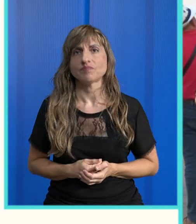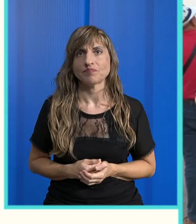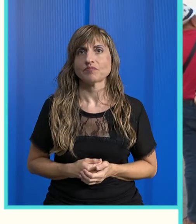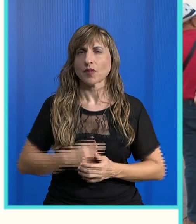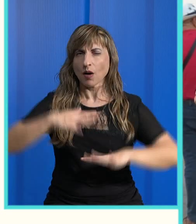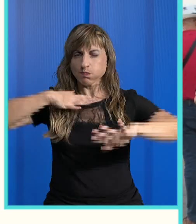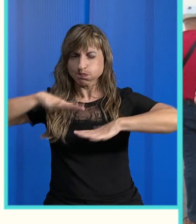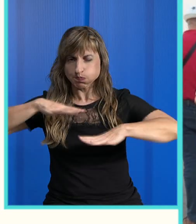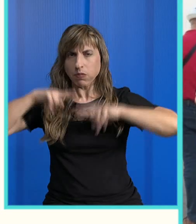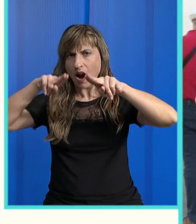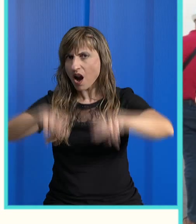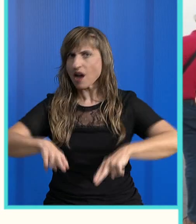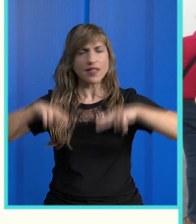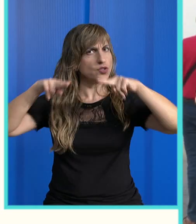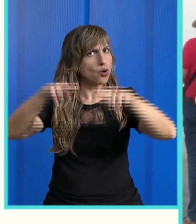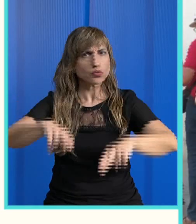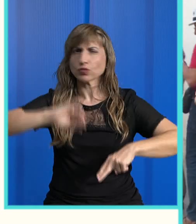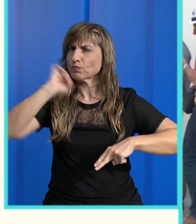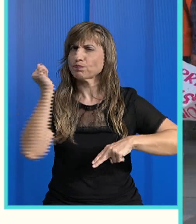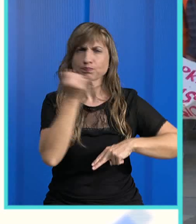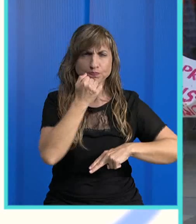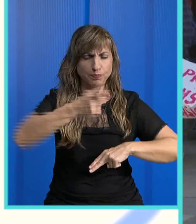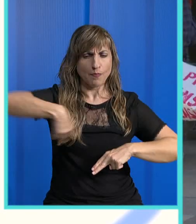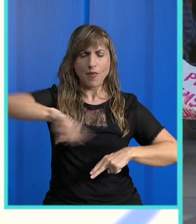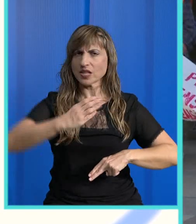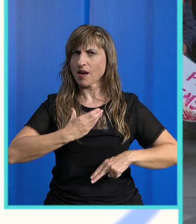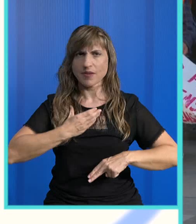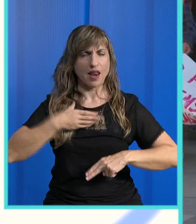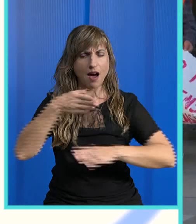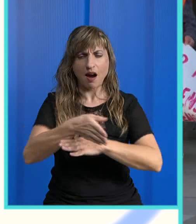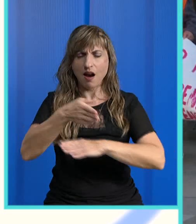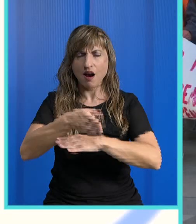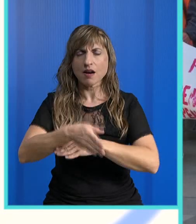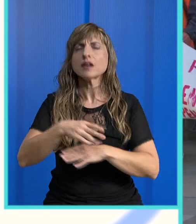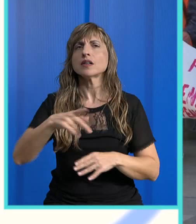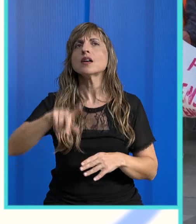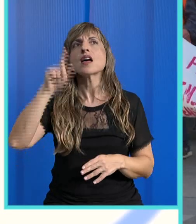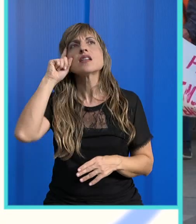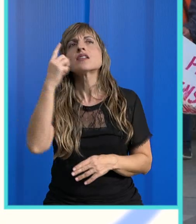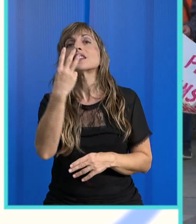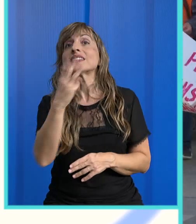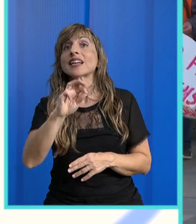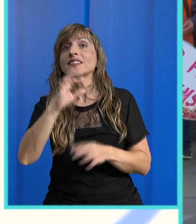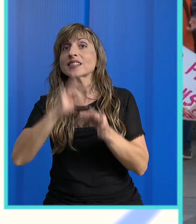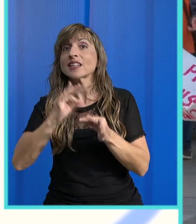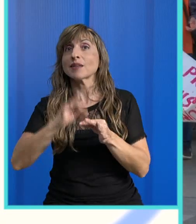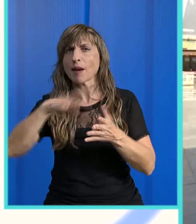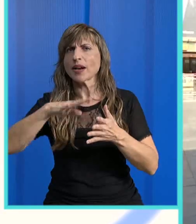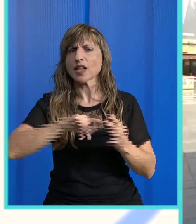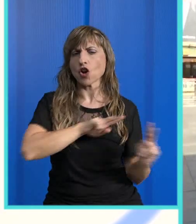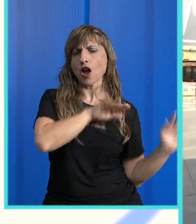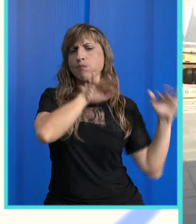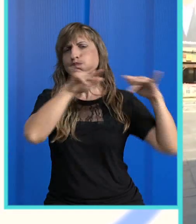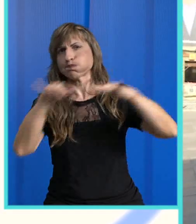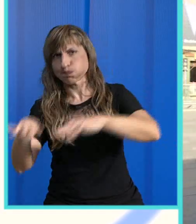mobilitzar-se tots els dijous a la plaça de la Vila ja tenen previst una altra manifestació de cara al 30 de setembre a Barcelona i tenen